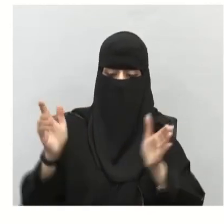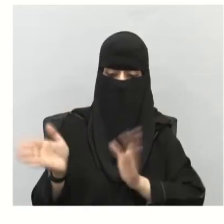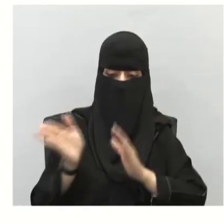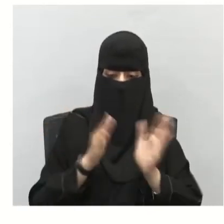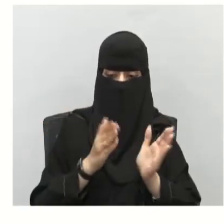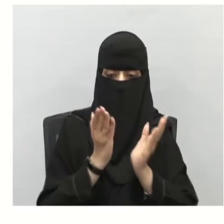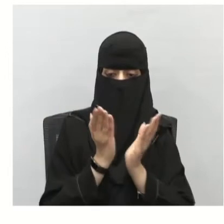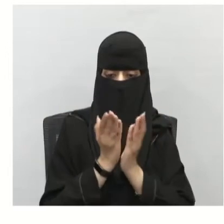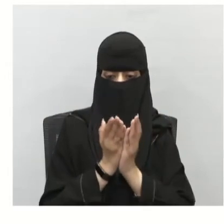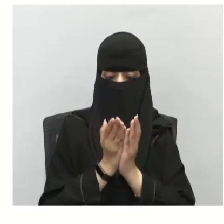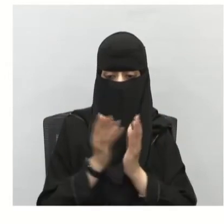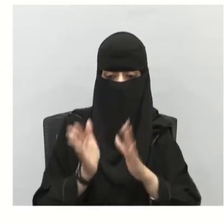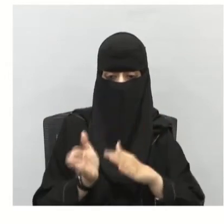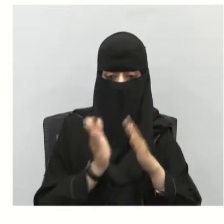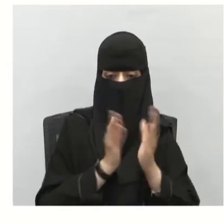مدرسة،